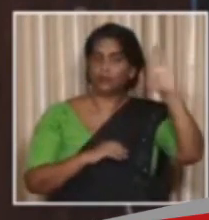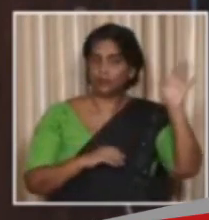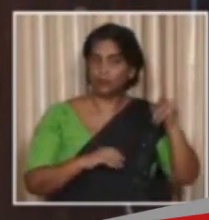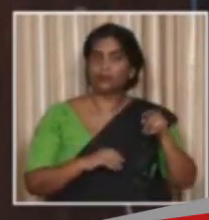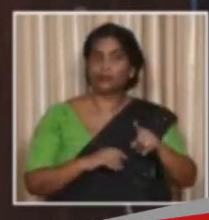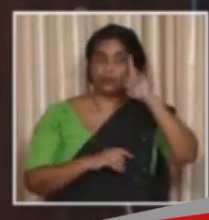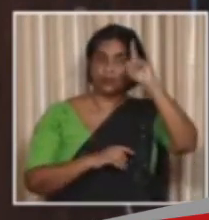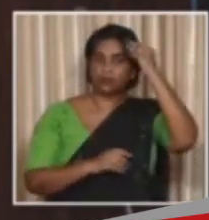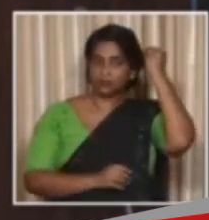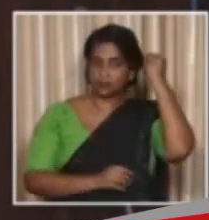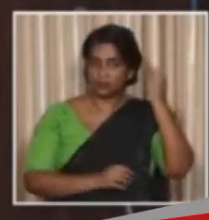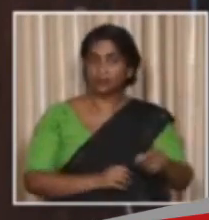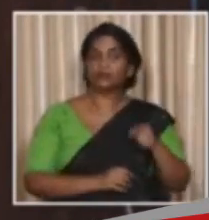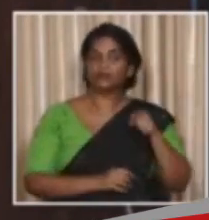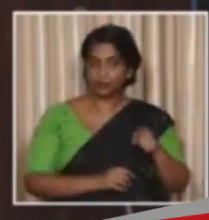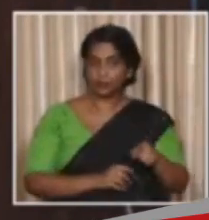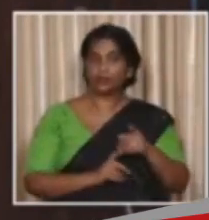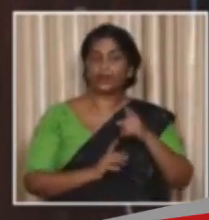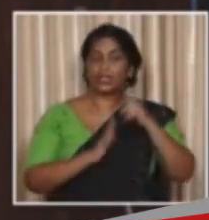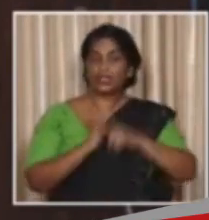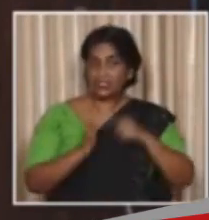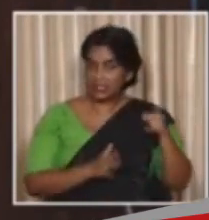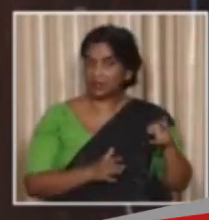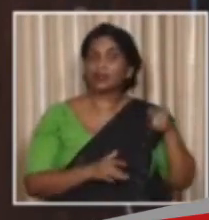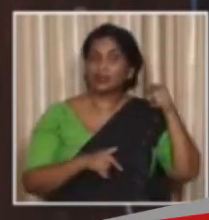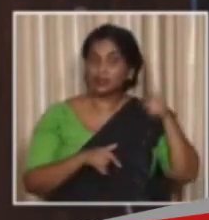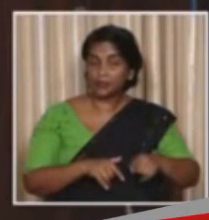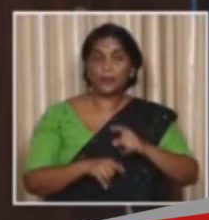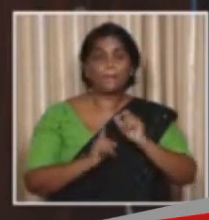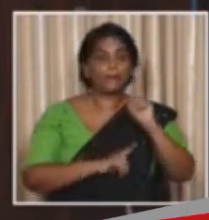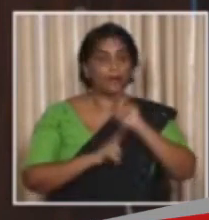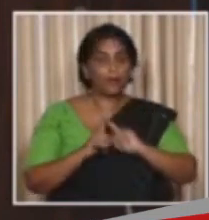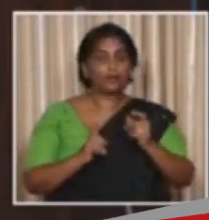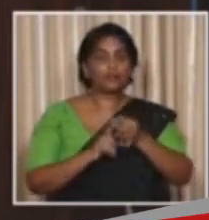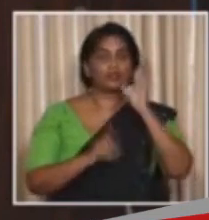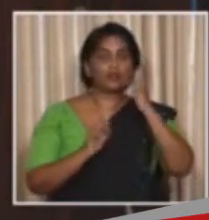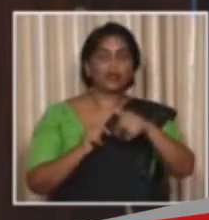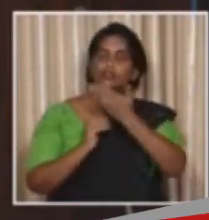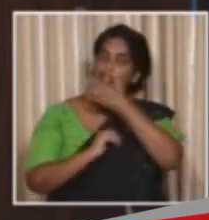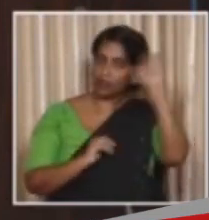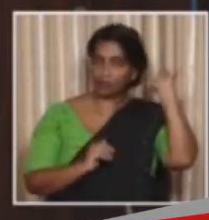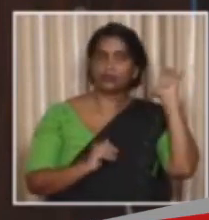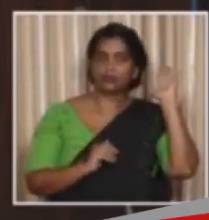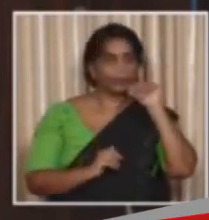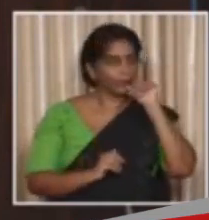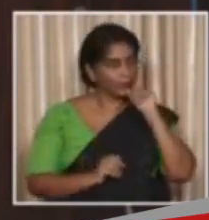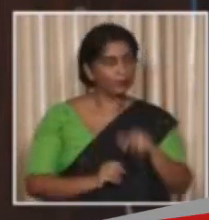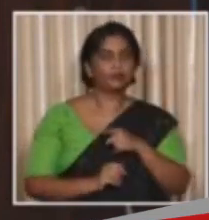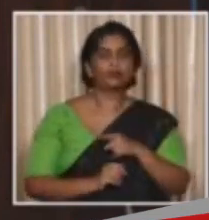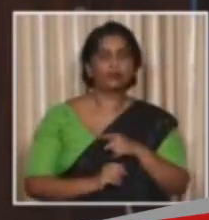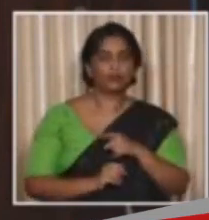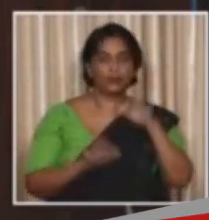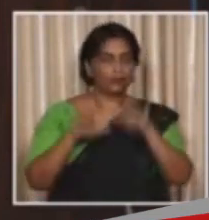එළවනවා හැබැයි දිට්ඨ ධම්ම වේදේ අද පරිසම් දෙනවා ජනක රත්නායකට මේ පාර්ලිමේන්තුවෙන් සභාපතිකමෙන් අපි අද එළවමු ඉතාමත්